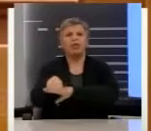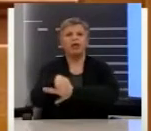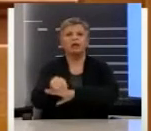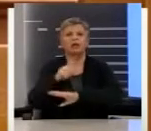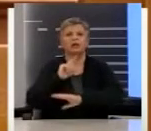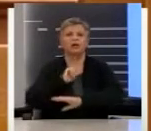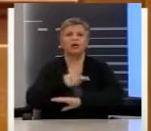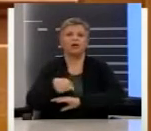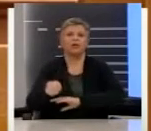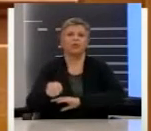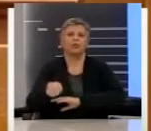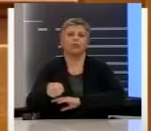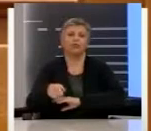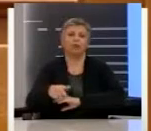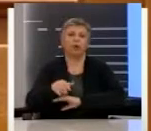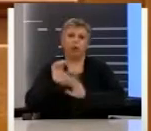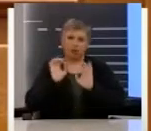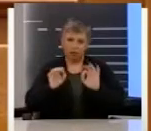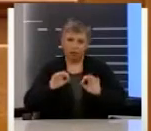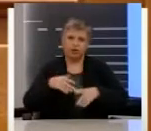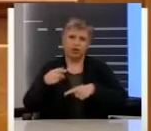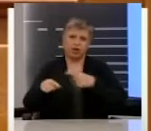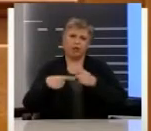Και κατά την κοινή πείρα όλων.